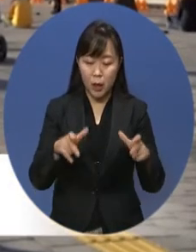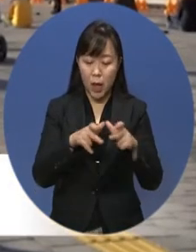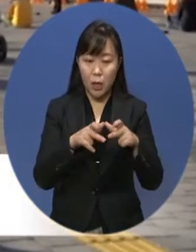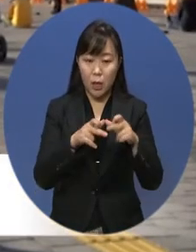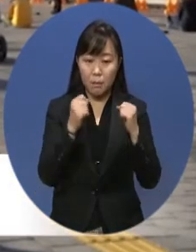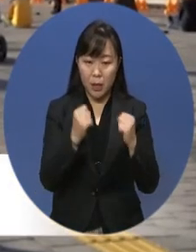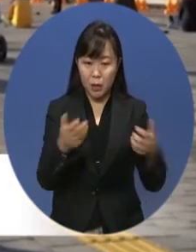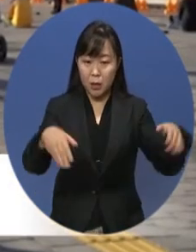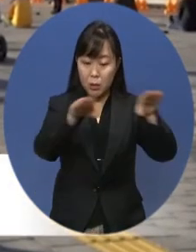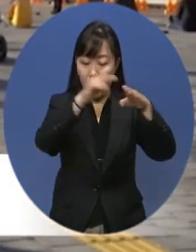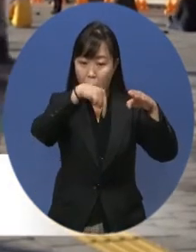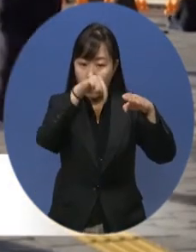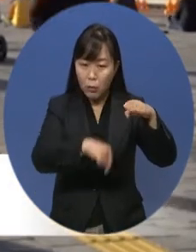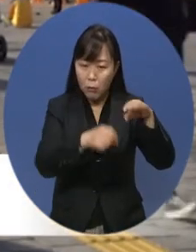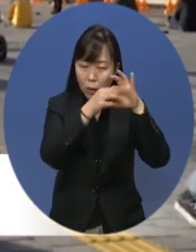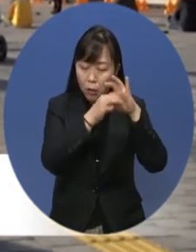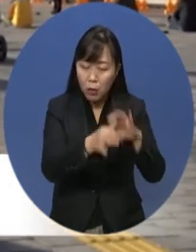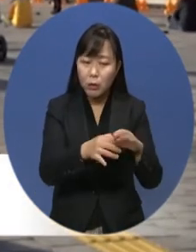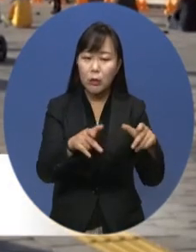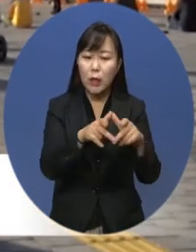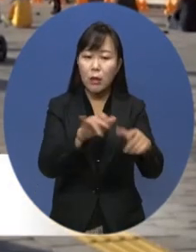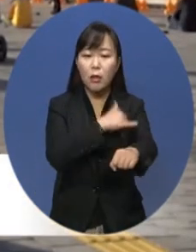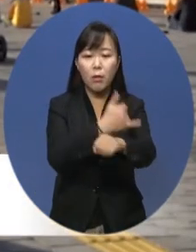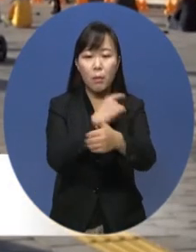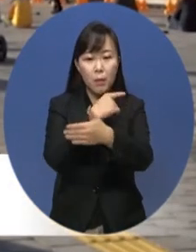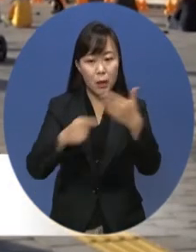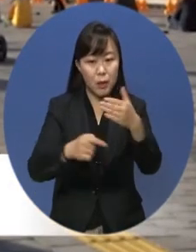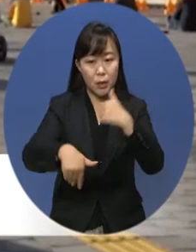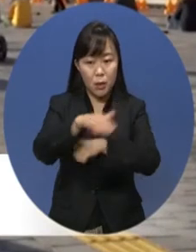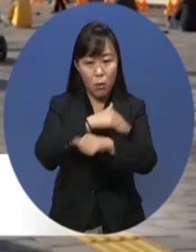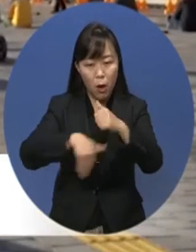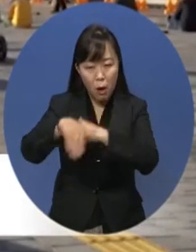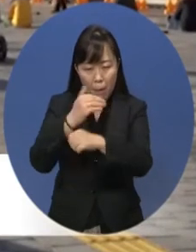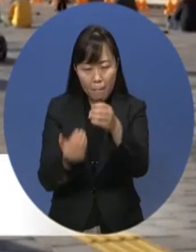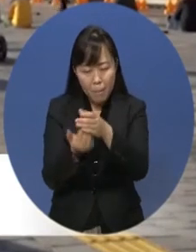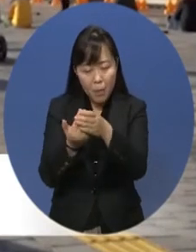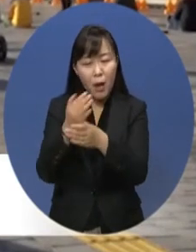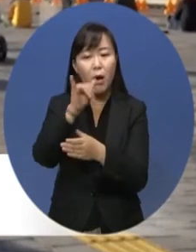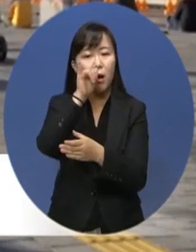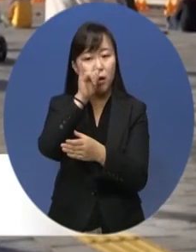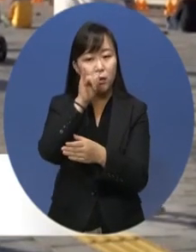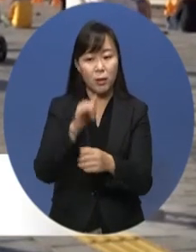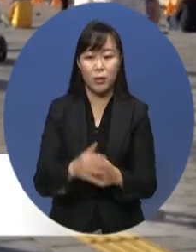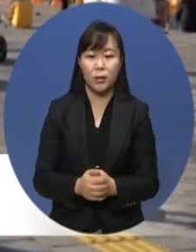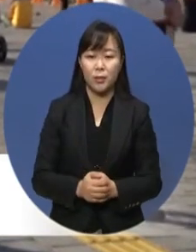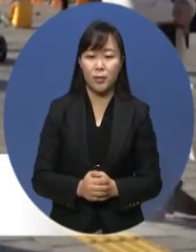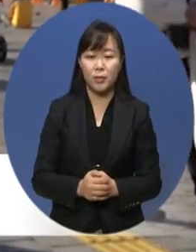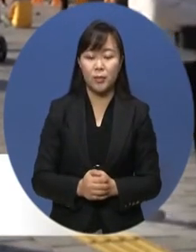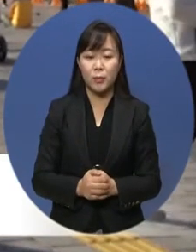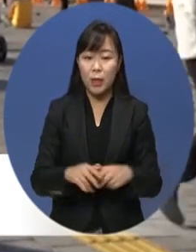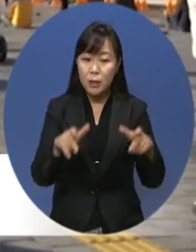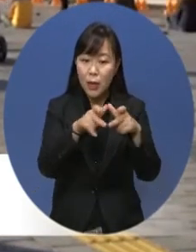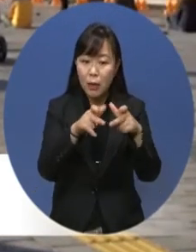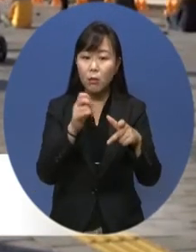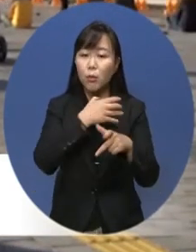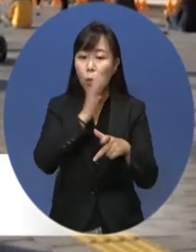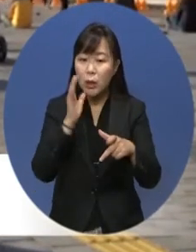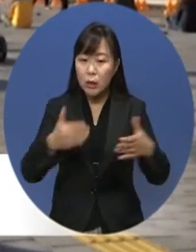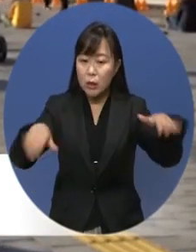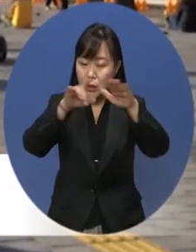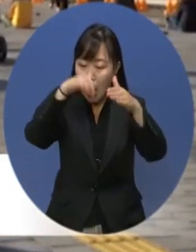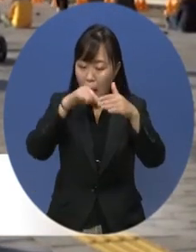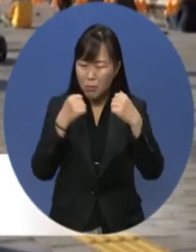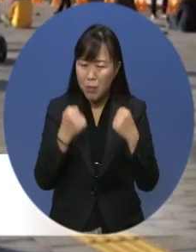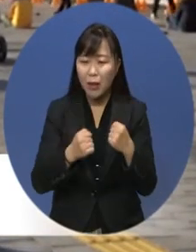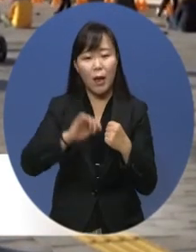거주시설이라는 곳에서 계속해서 그 장애인 인권침해 상황들이 발생을 하고 있습니다. 장애인이나 노인들이 시설 안에